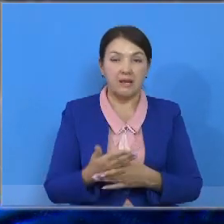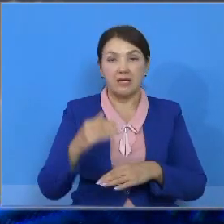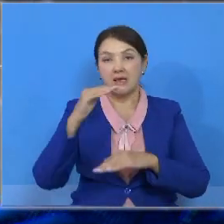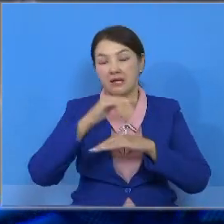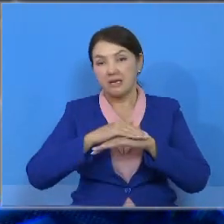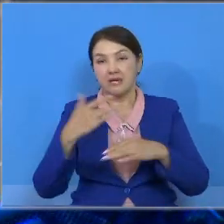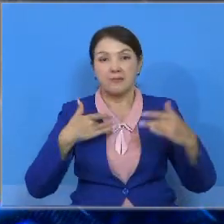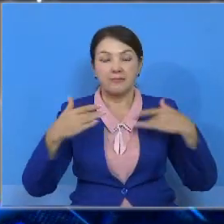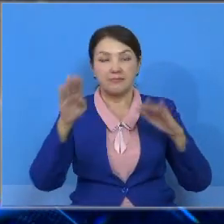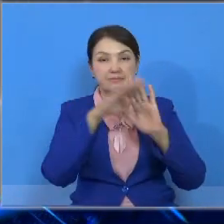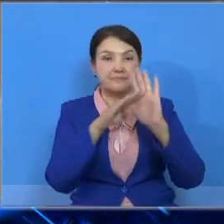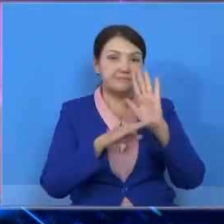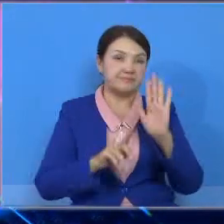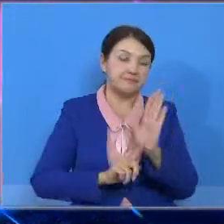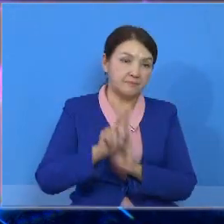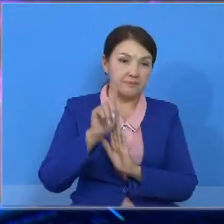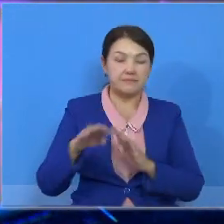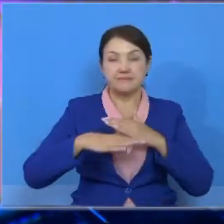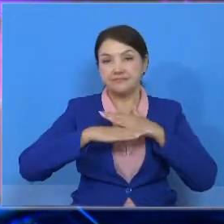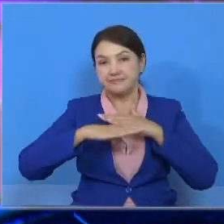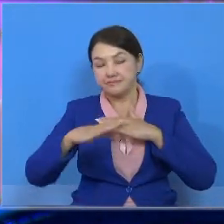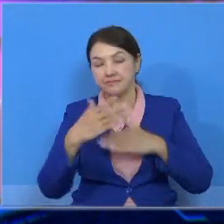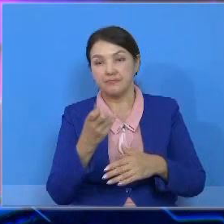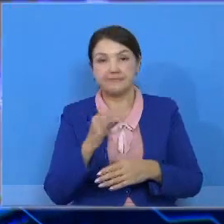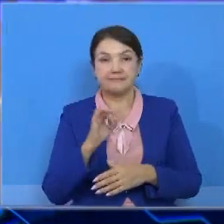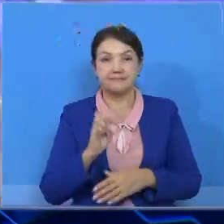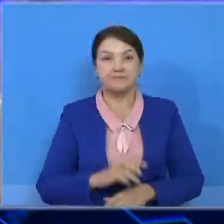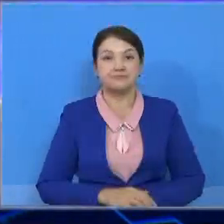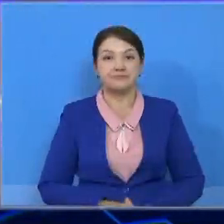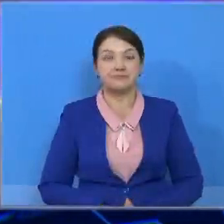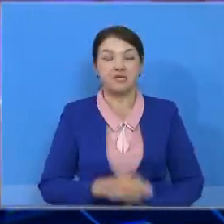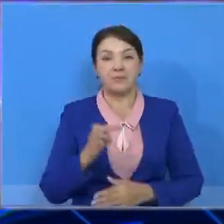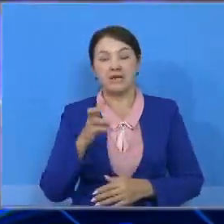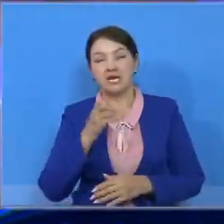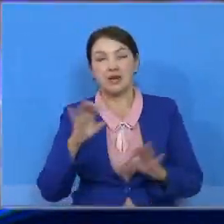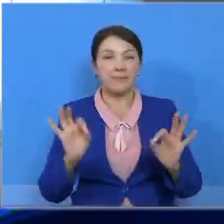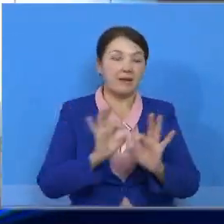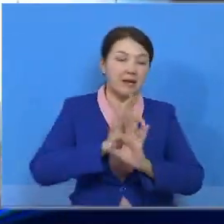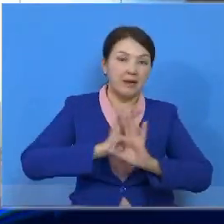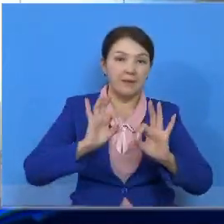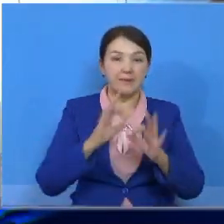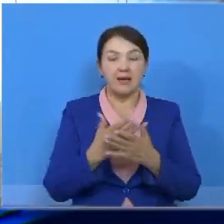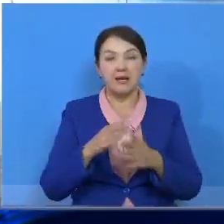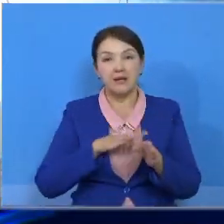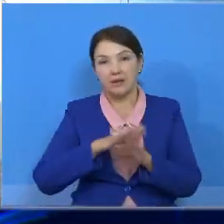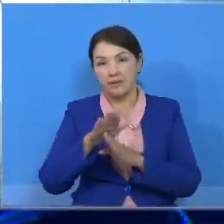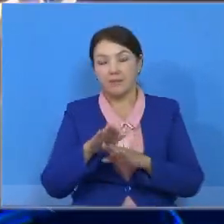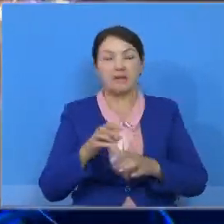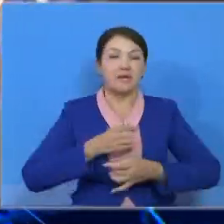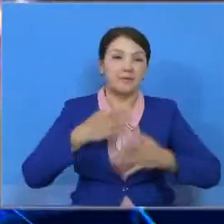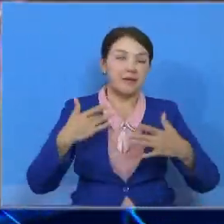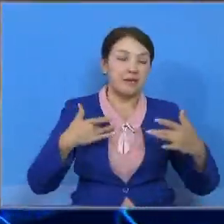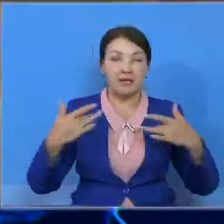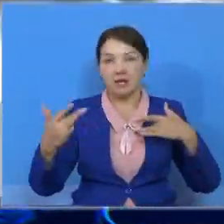қарая концерттік бағдарлама басталды. Сахна маңы Мархаба Сәби, Мираш Жүгінісов пен Әміренің тыңдармандарына лық толды. Мерекелік